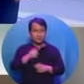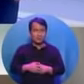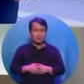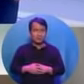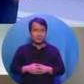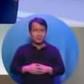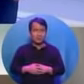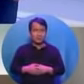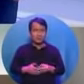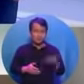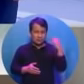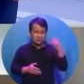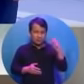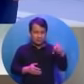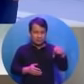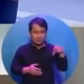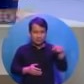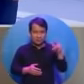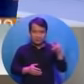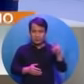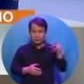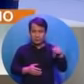NPA po yung dati niyang tatay.